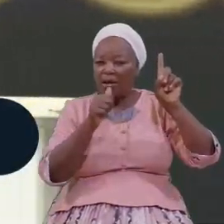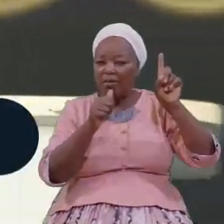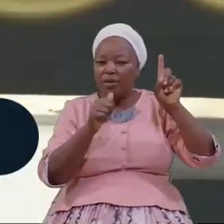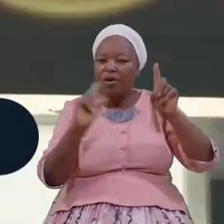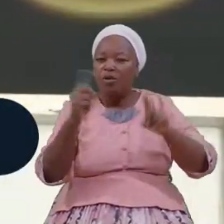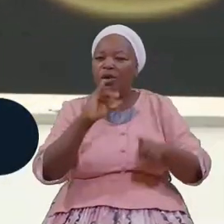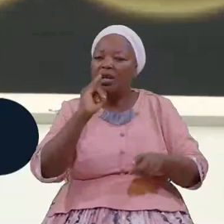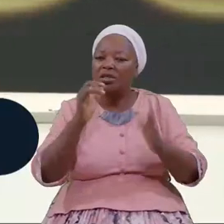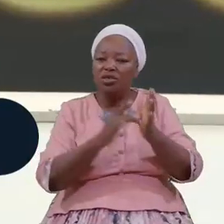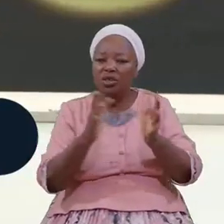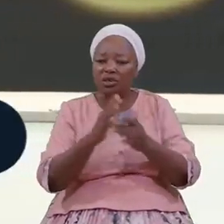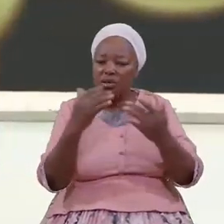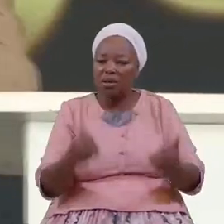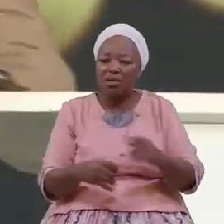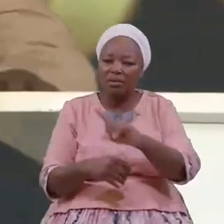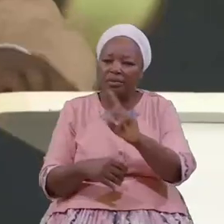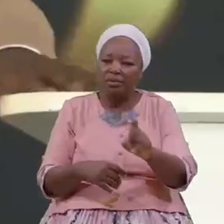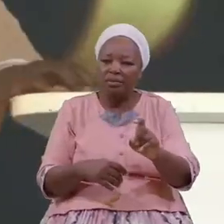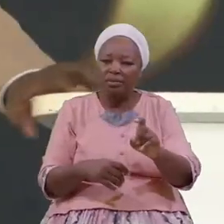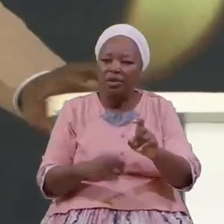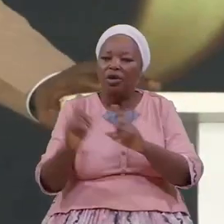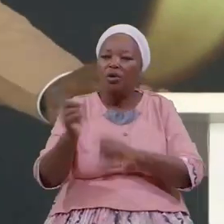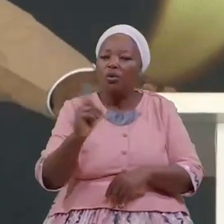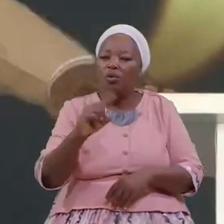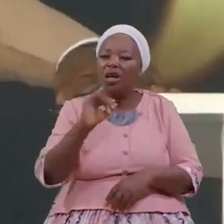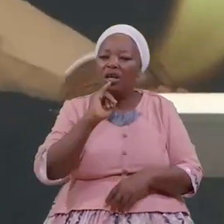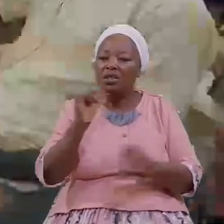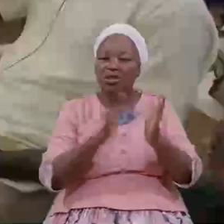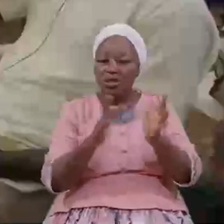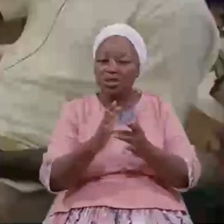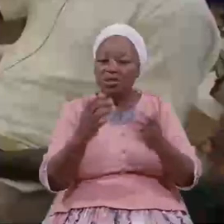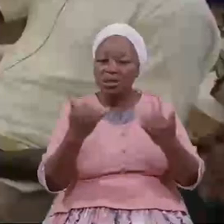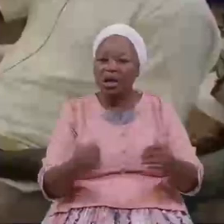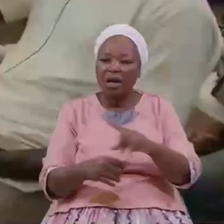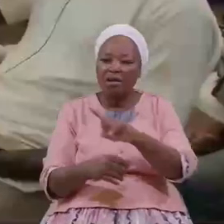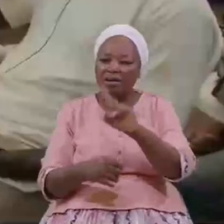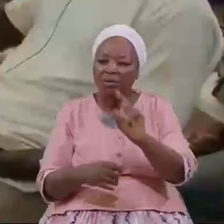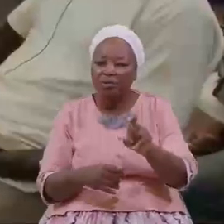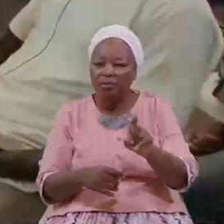là où je suis, où est Jésus maintenant? Dites-le moi, où est Jésus maintenant?